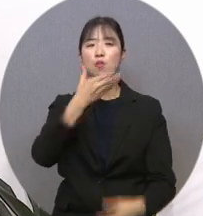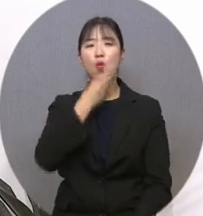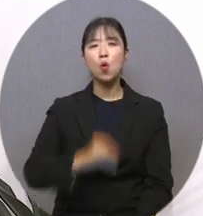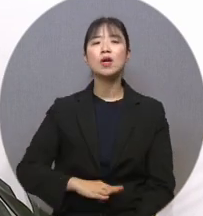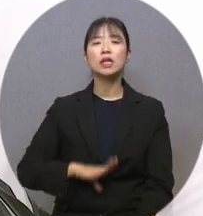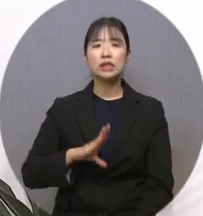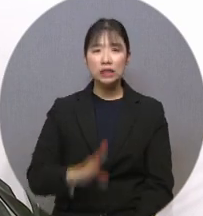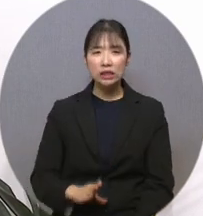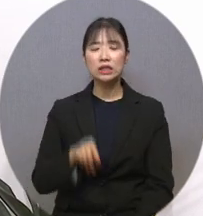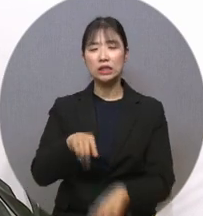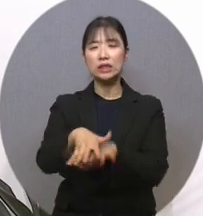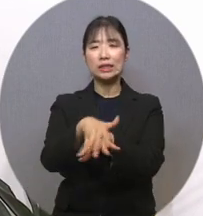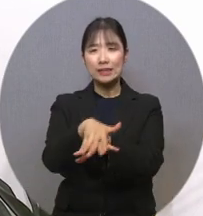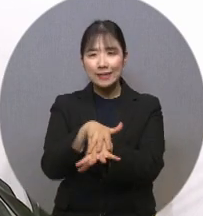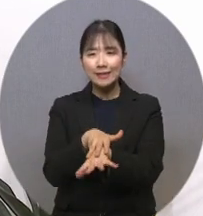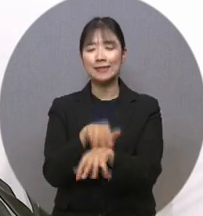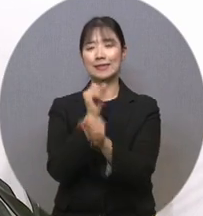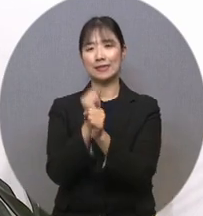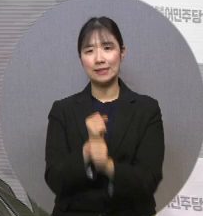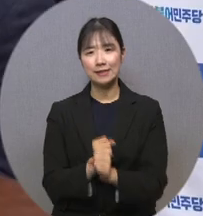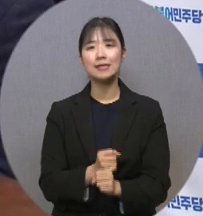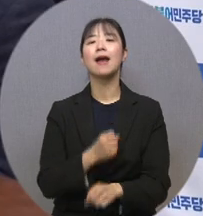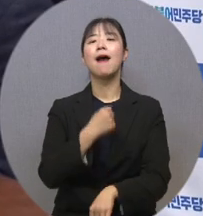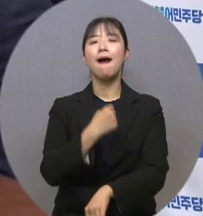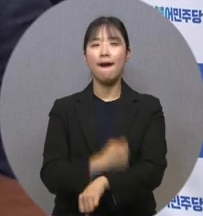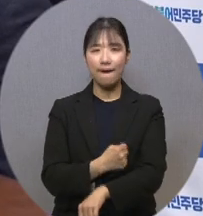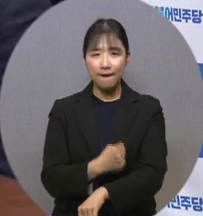복지를 체계를 구축하려고 한다